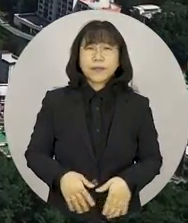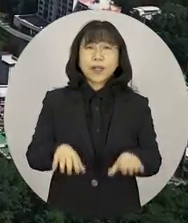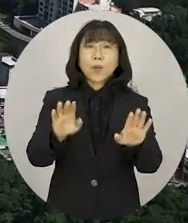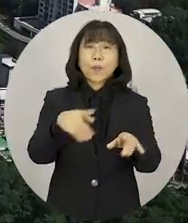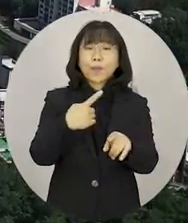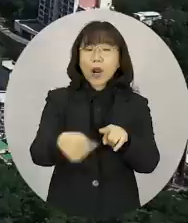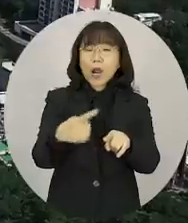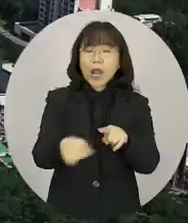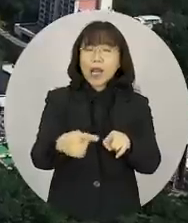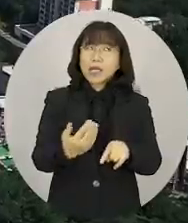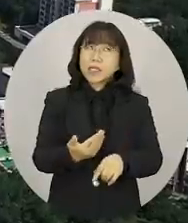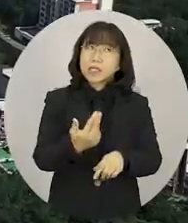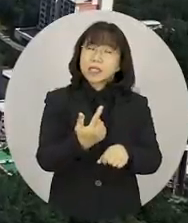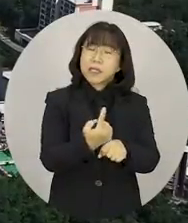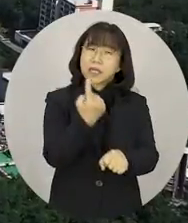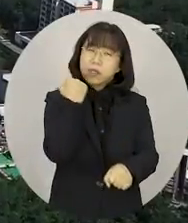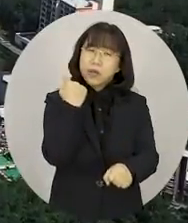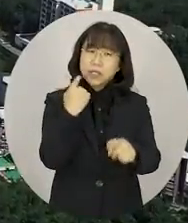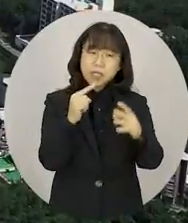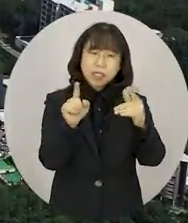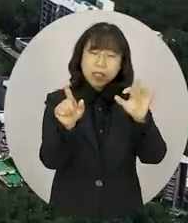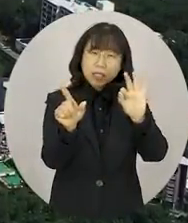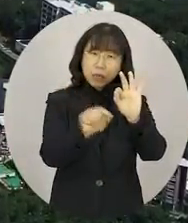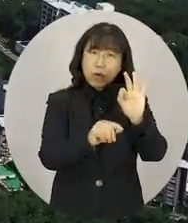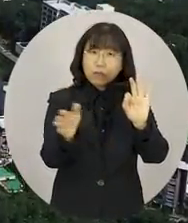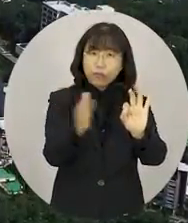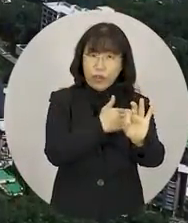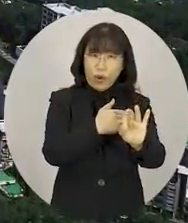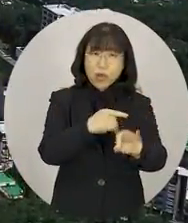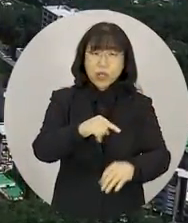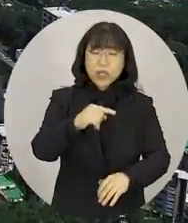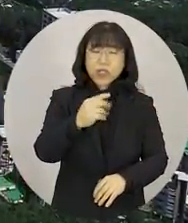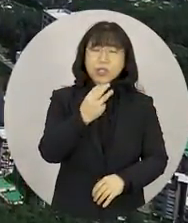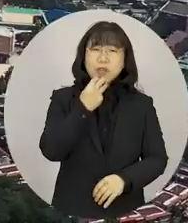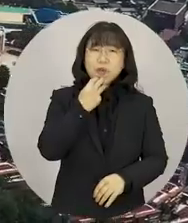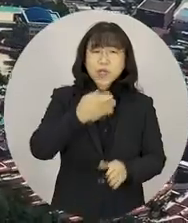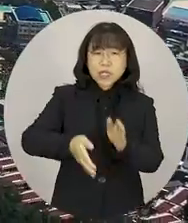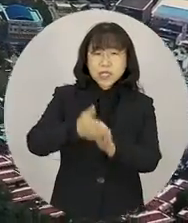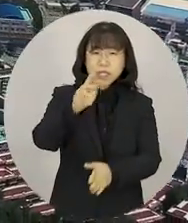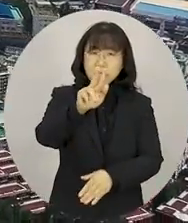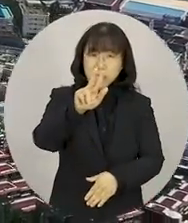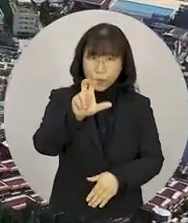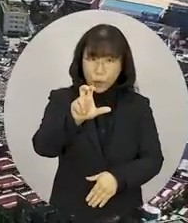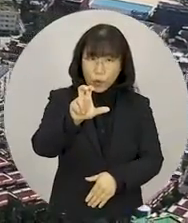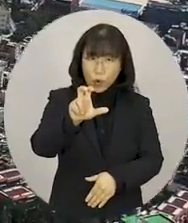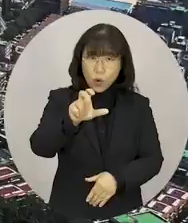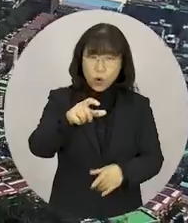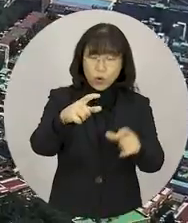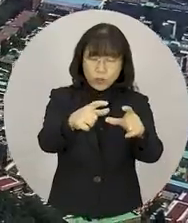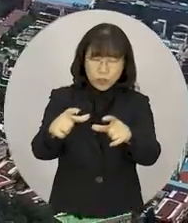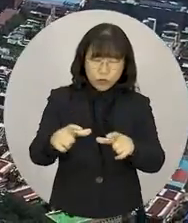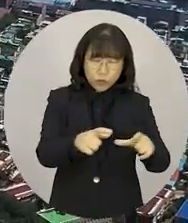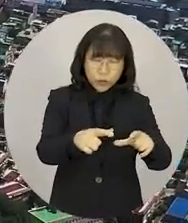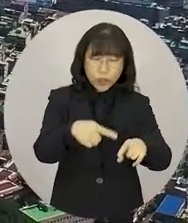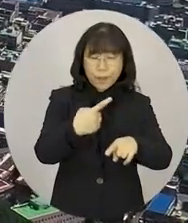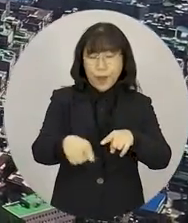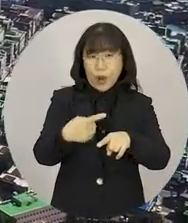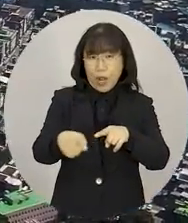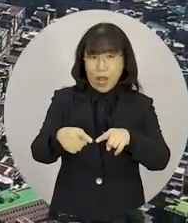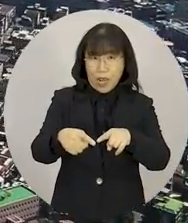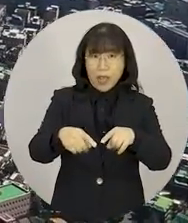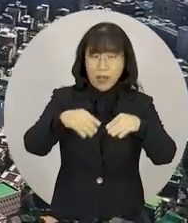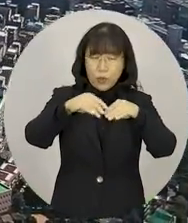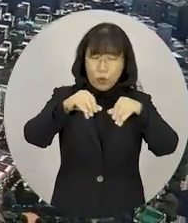올해 평가는 지난해 10월부터 올해 9월까지 서울시 25개 자치구에서 추진한 토지 지적 업무 관련 실적을